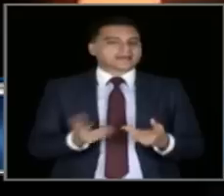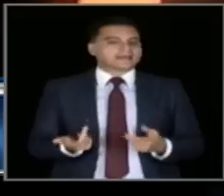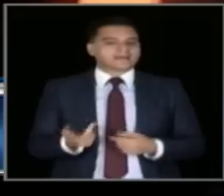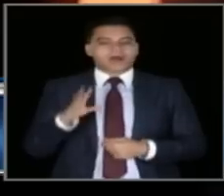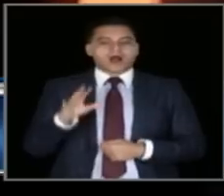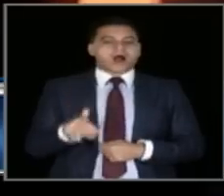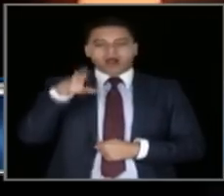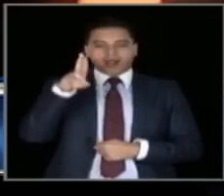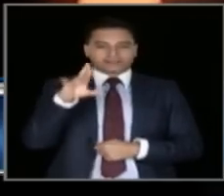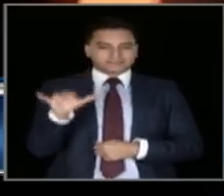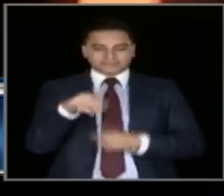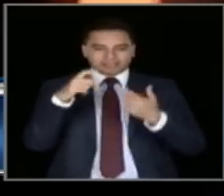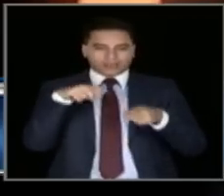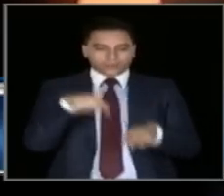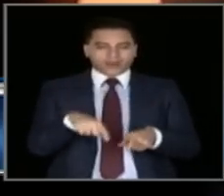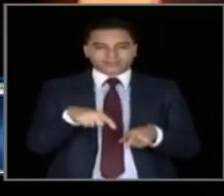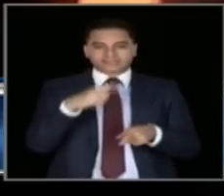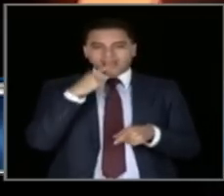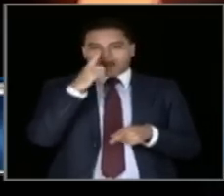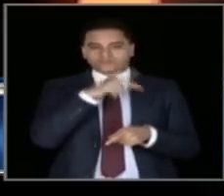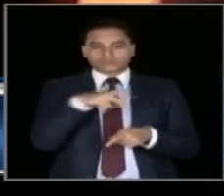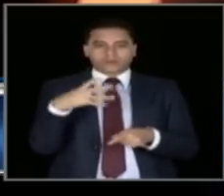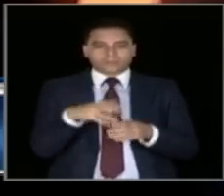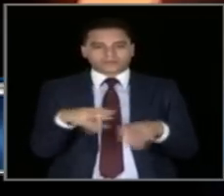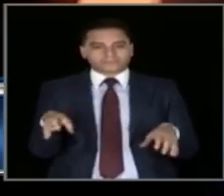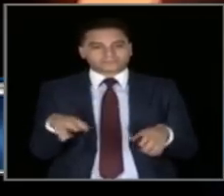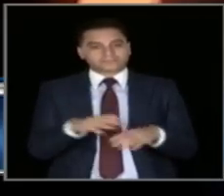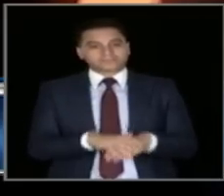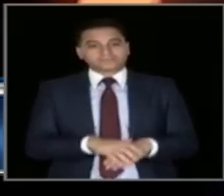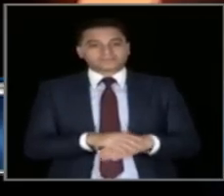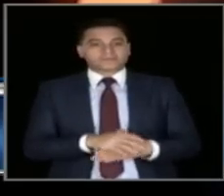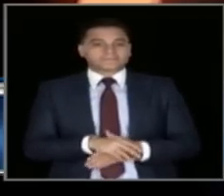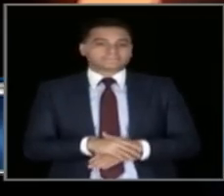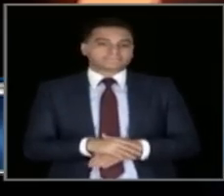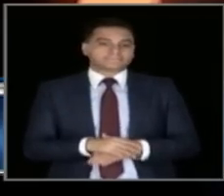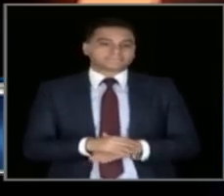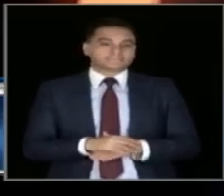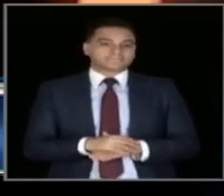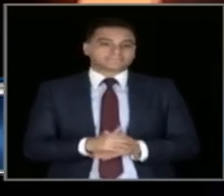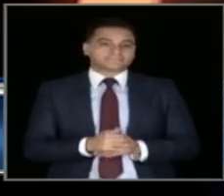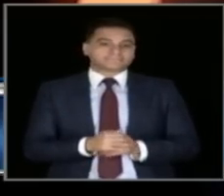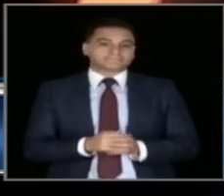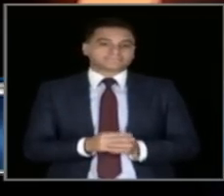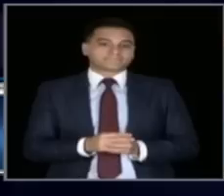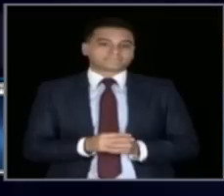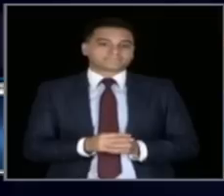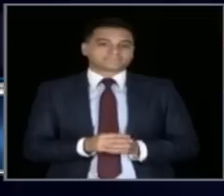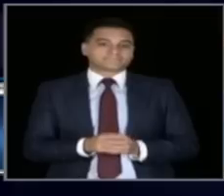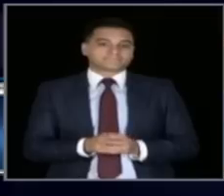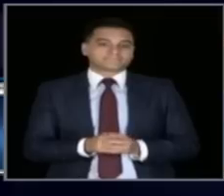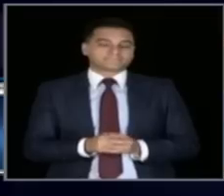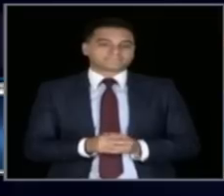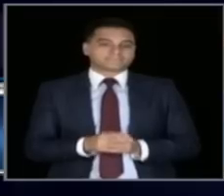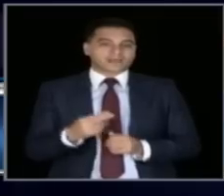هايتي استقلت 1804. ثانية. دوس. خلاص.